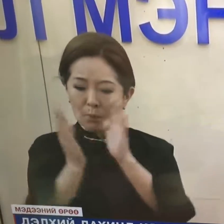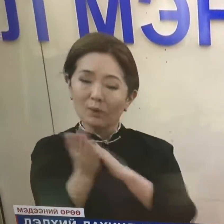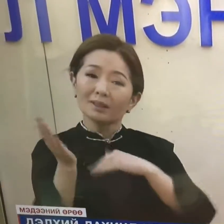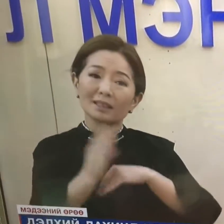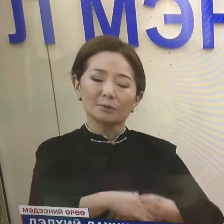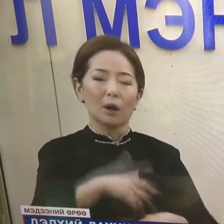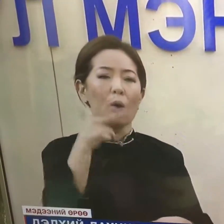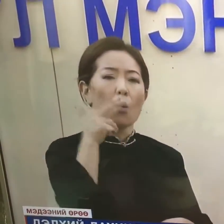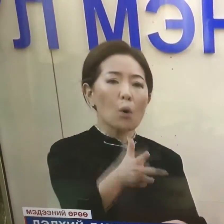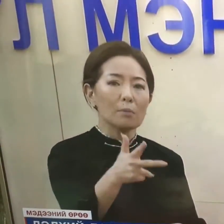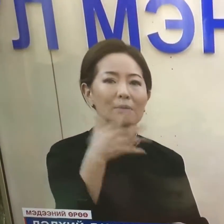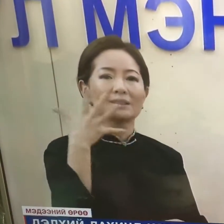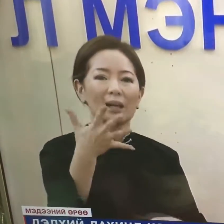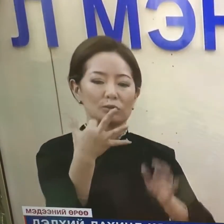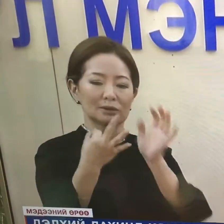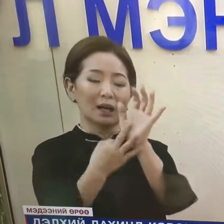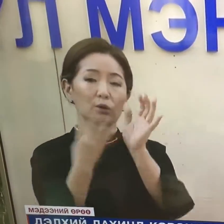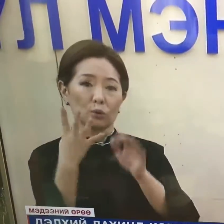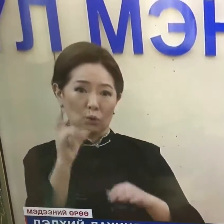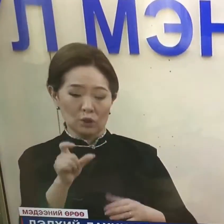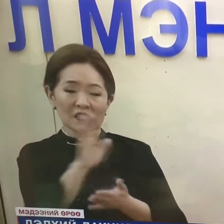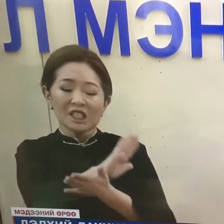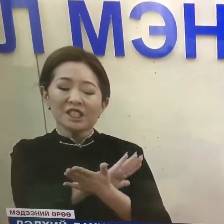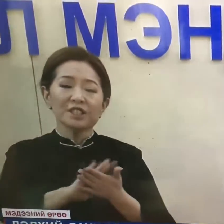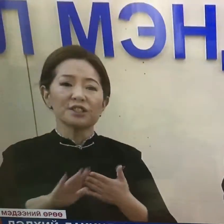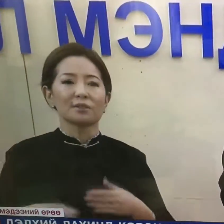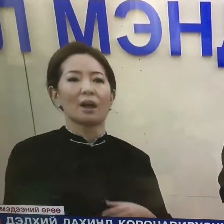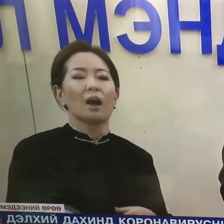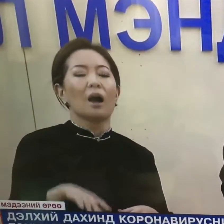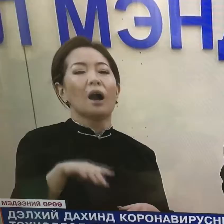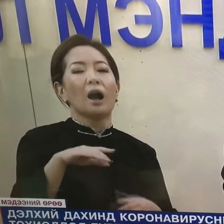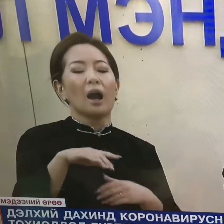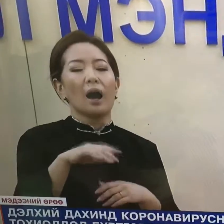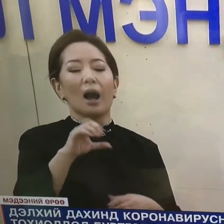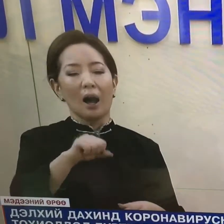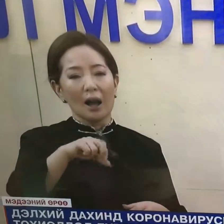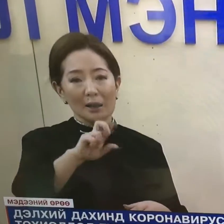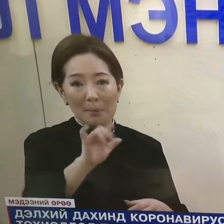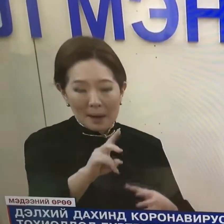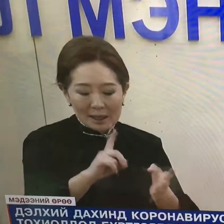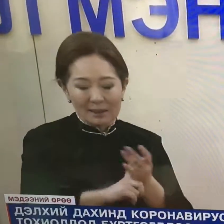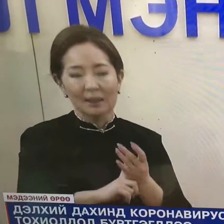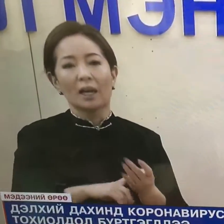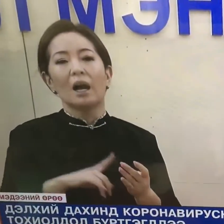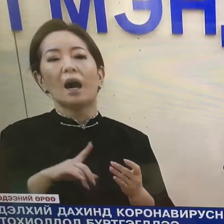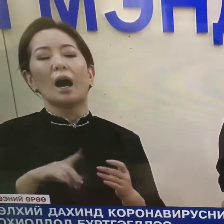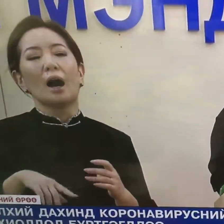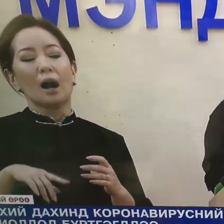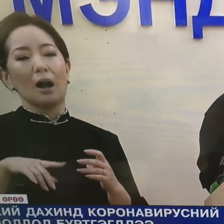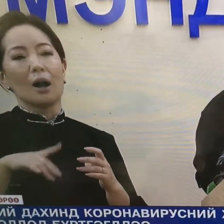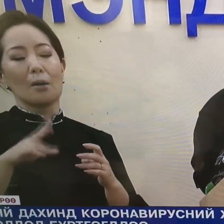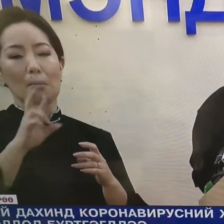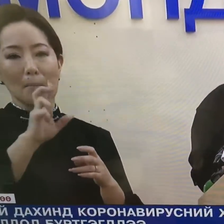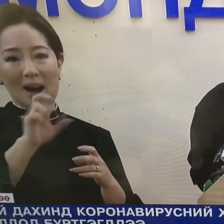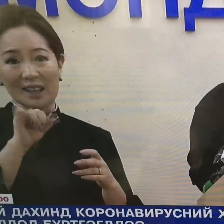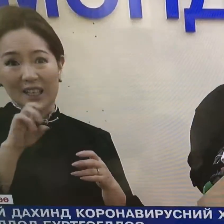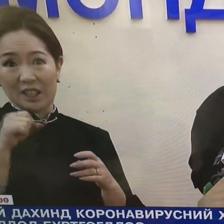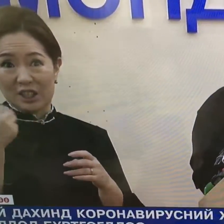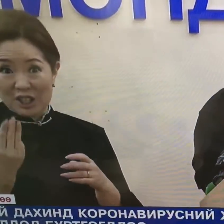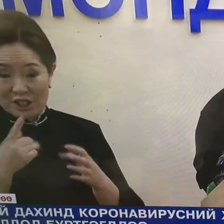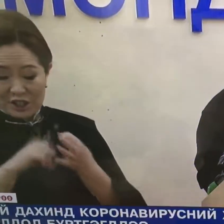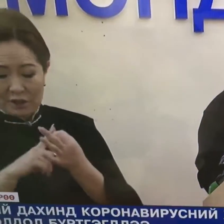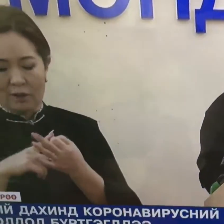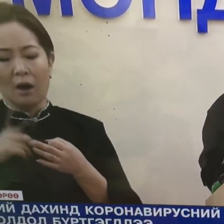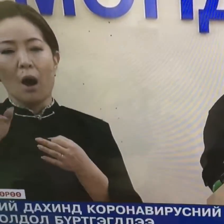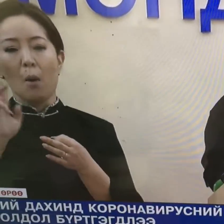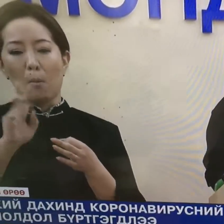3584 болсон. Шинээр Албан, Бангладеш, Парагвай зэрэг орны COVID-19-ийн халдвар бүртгэгдсэн. Хятад улсад